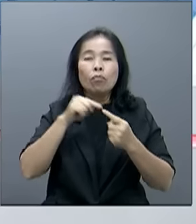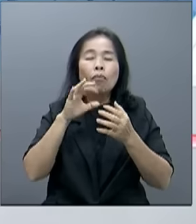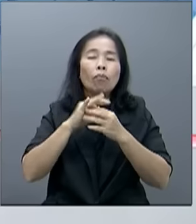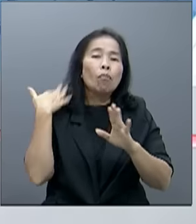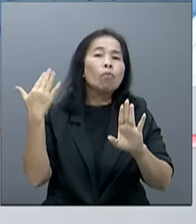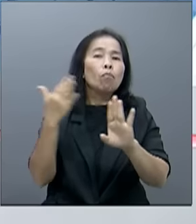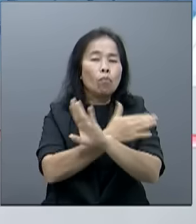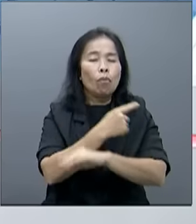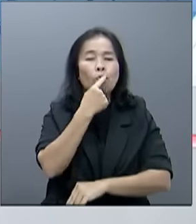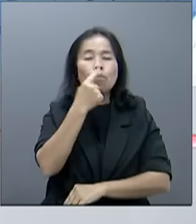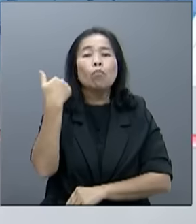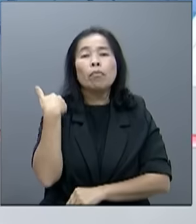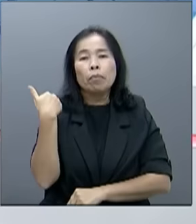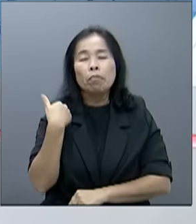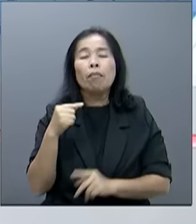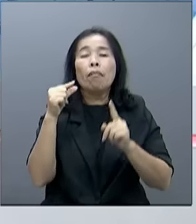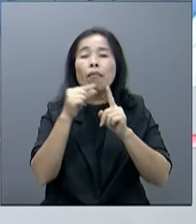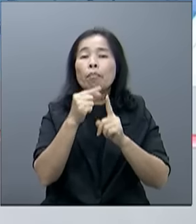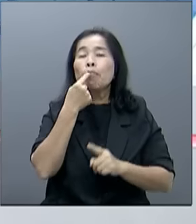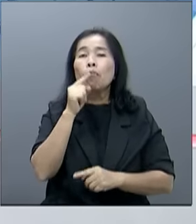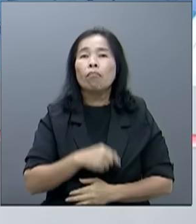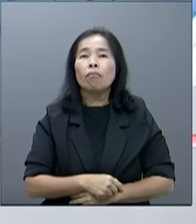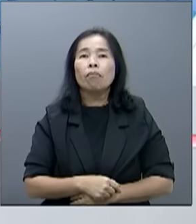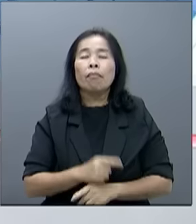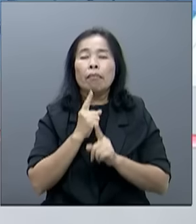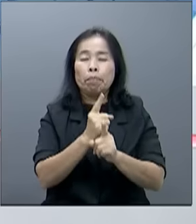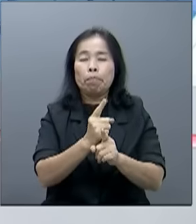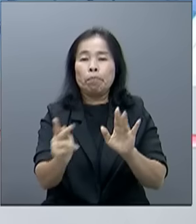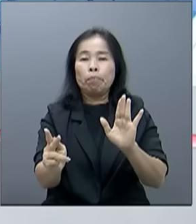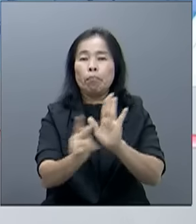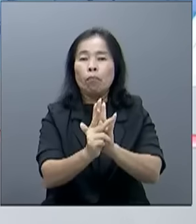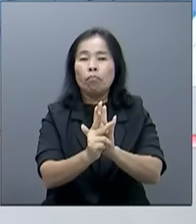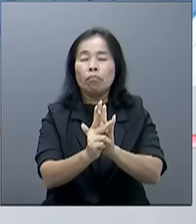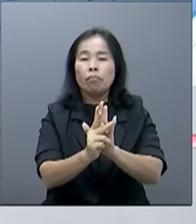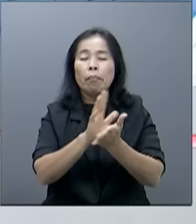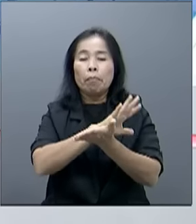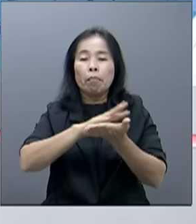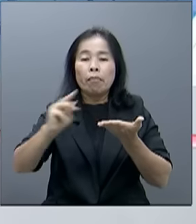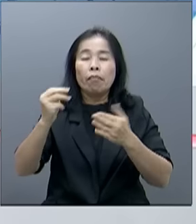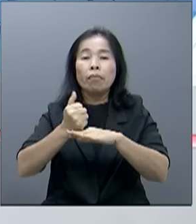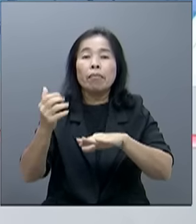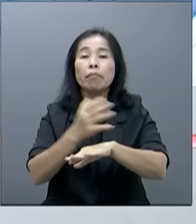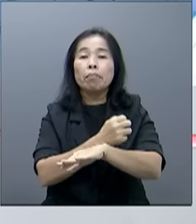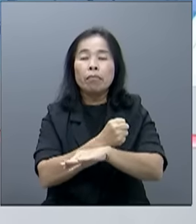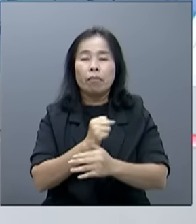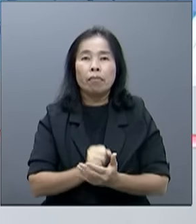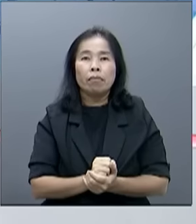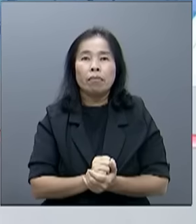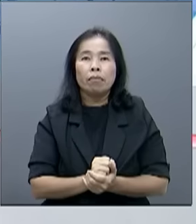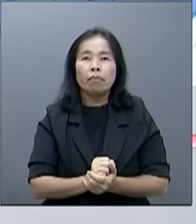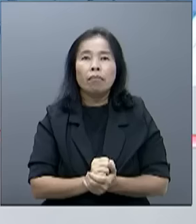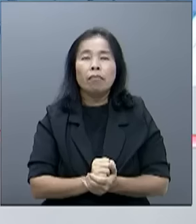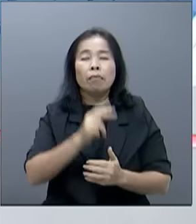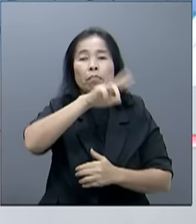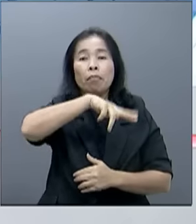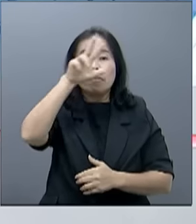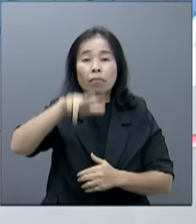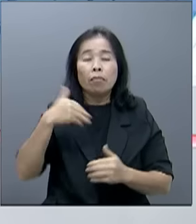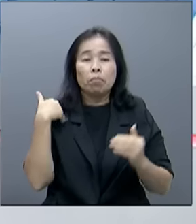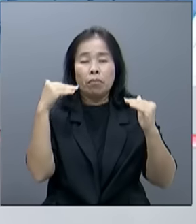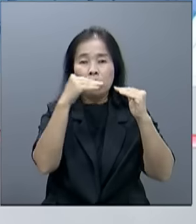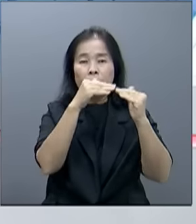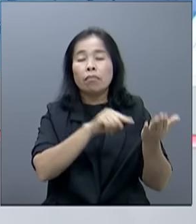ไว้นั่นก็คือคำที่บอกว่ายึดกฎกติกาและมารยาททางการเมืองพรรคแกนนำเพื่อไทยได้สิทธิ์เสนอชื่อแคนดิ